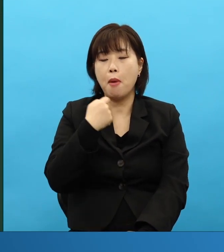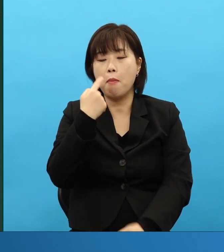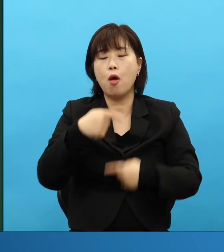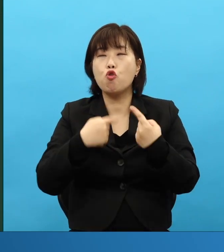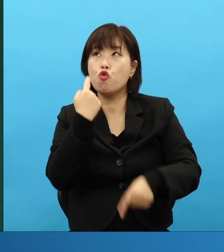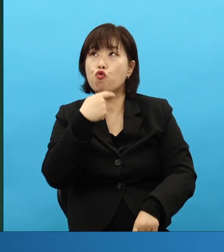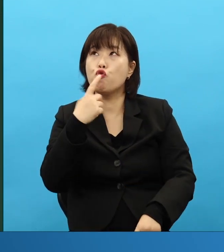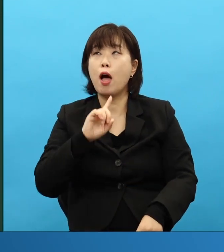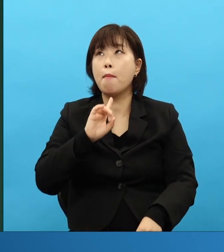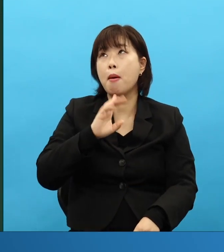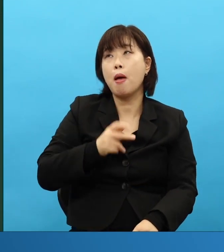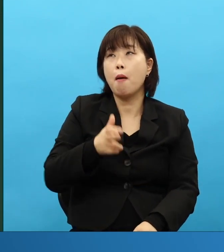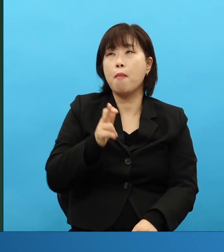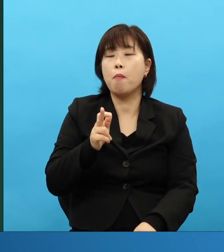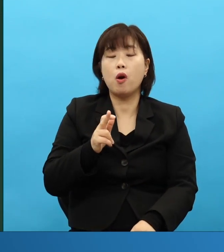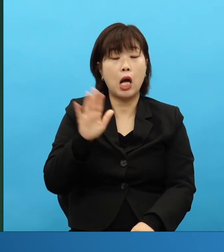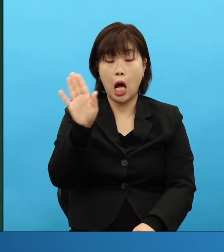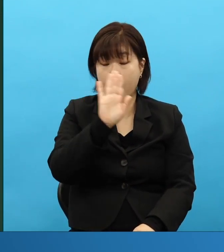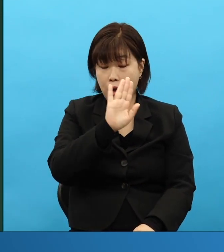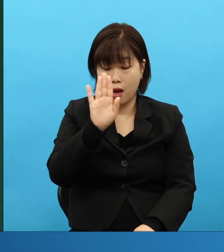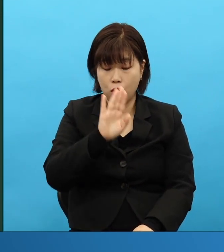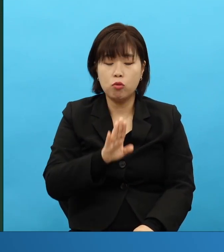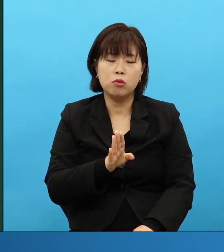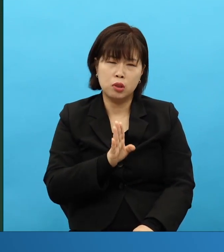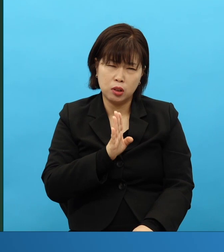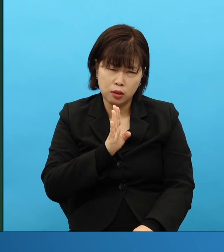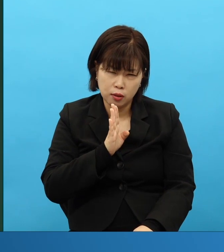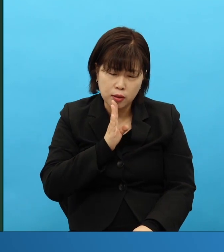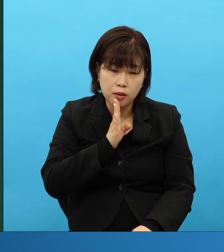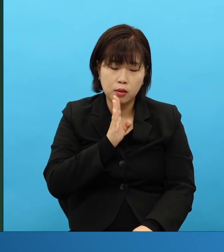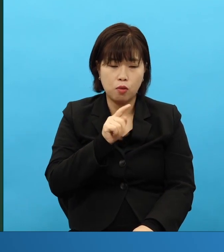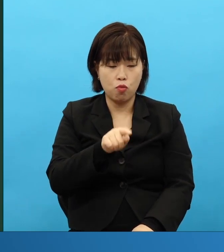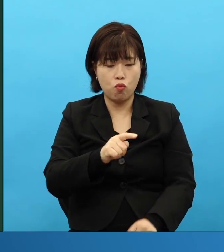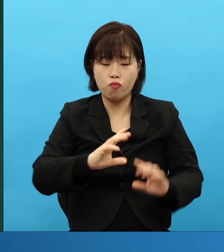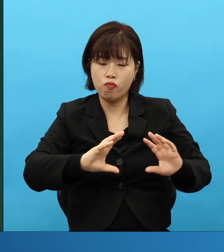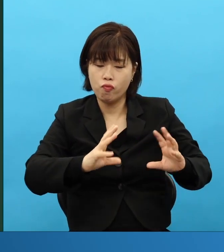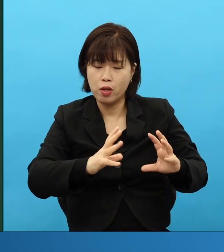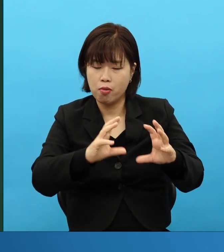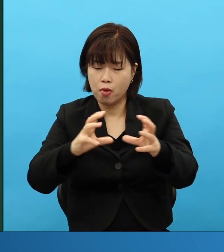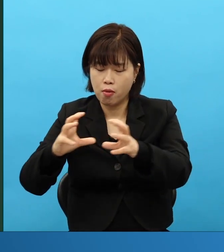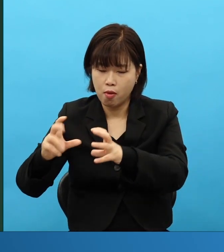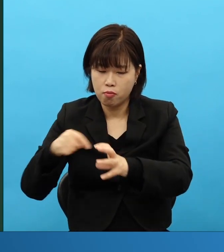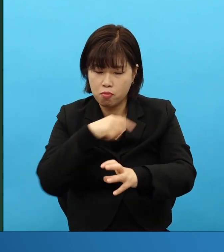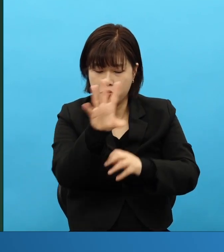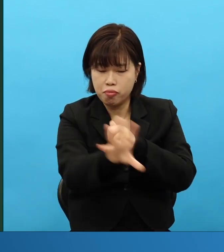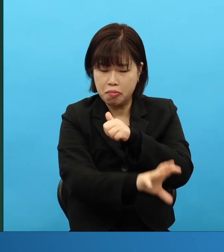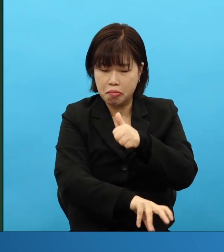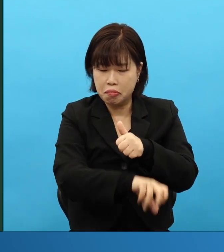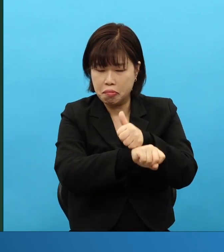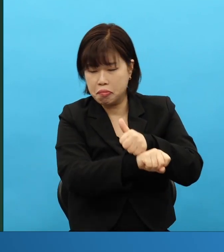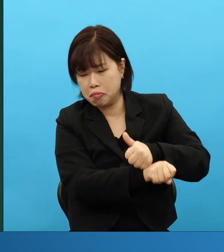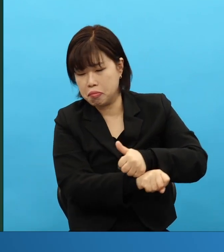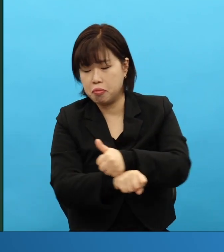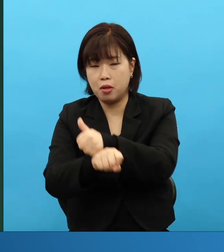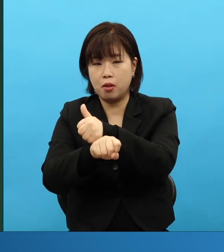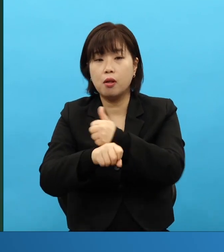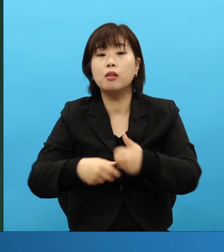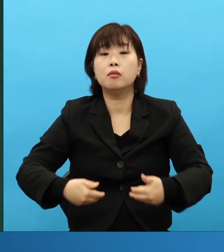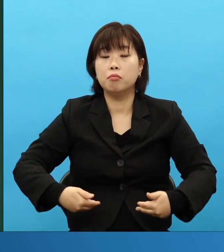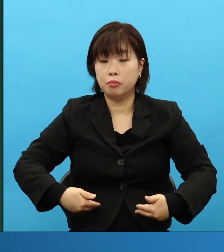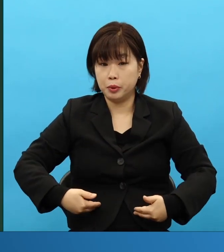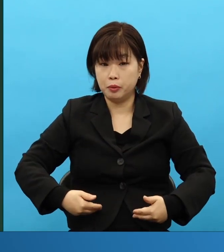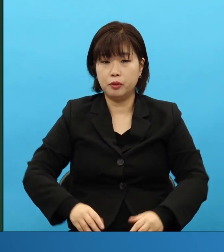up the 230 nations and the 5,000 tribes. 지금 이제 그 목사님들과 많은 교육자들